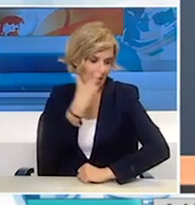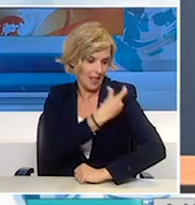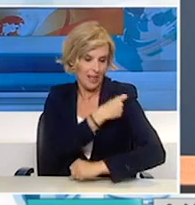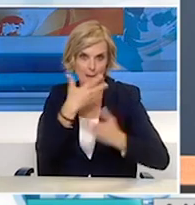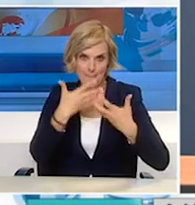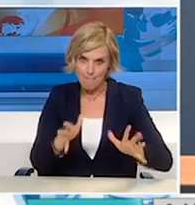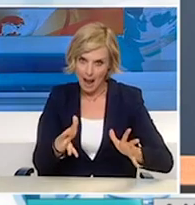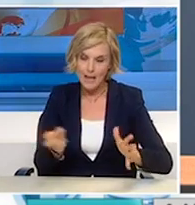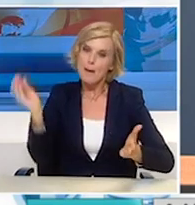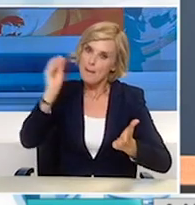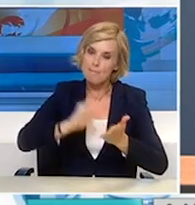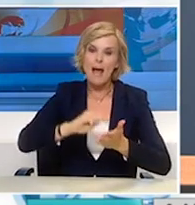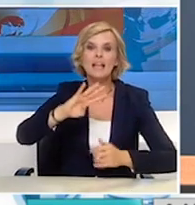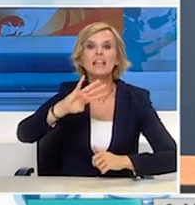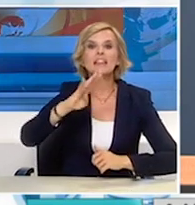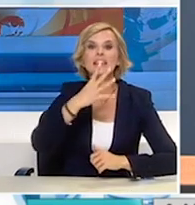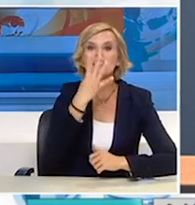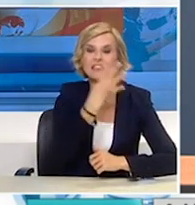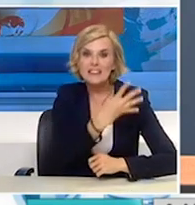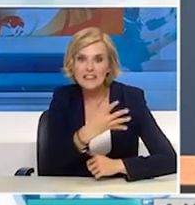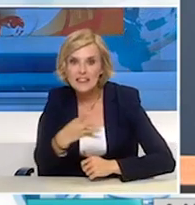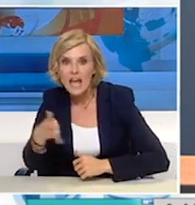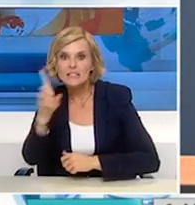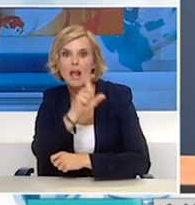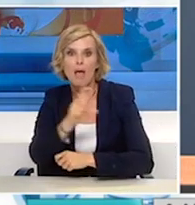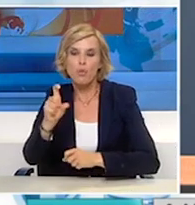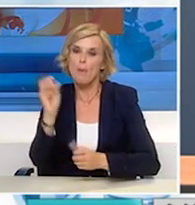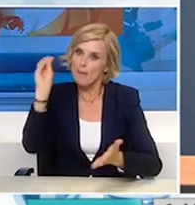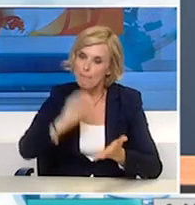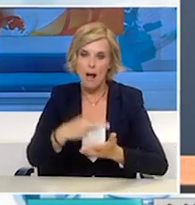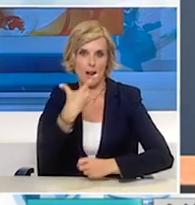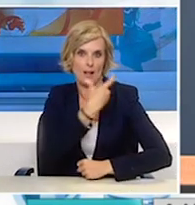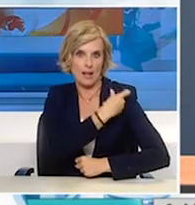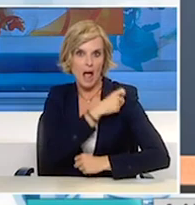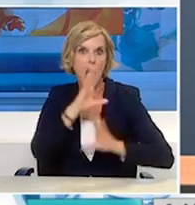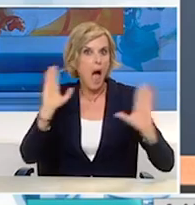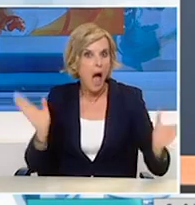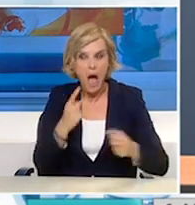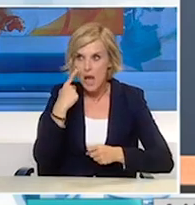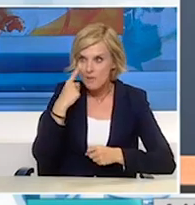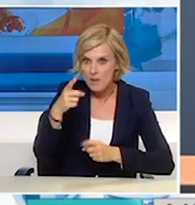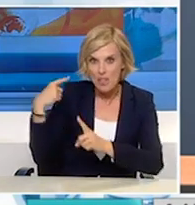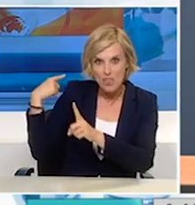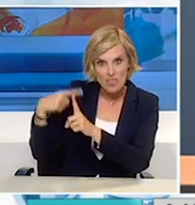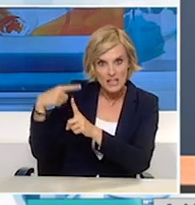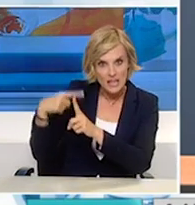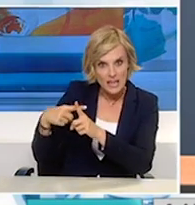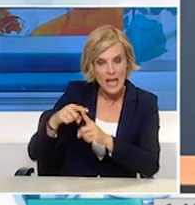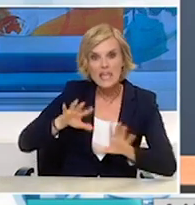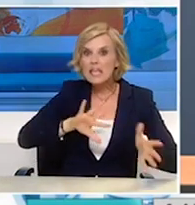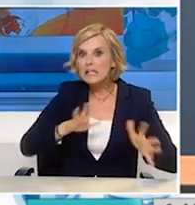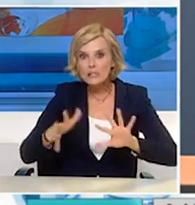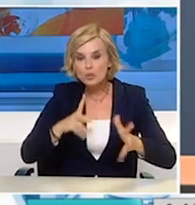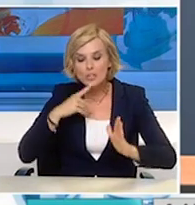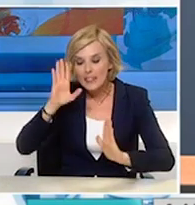μελέτες θα ξεκινήσουν μέσα στον Ιούλιο με 600 άτομα. Εάν πάνε καλά αυτές οι μελέτες, μπορεί να υπάρχει ένα εμβόλιο στο τέλος αυτού του έτους ή τις αρχές